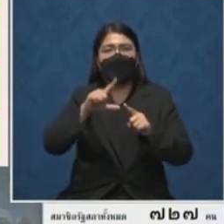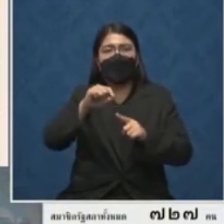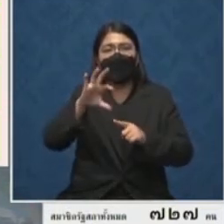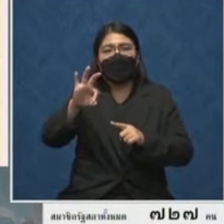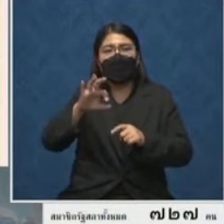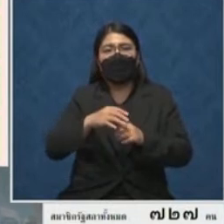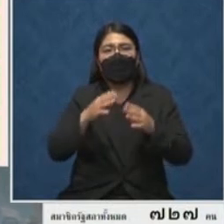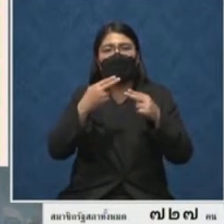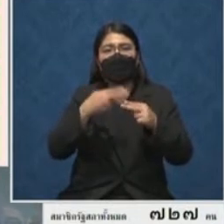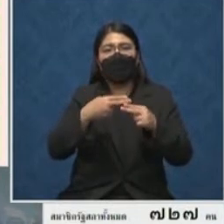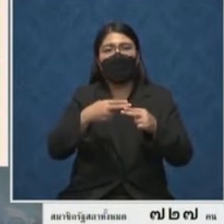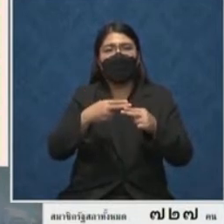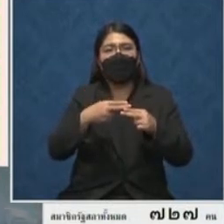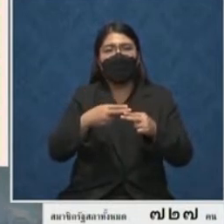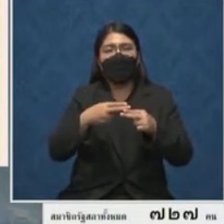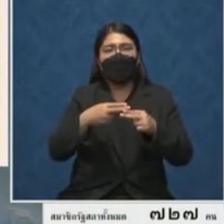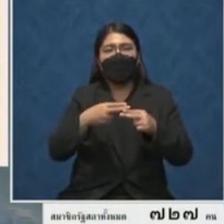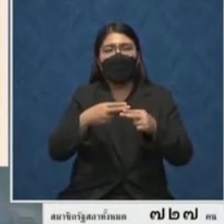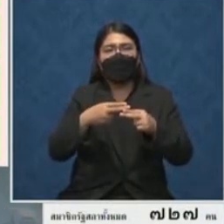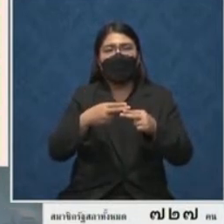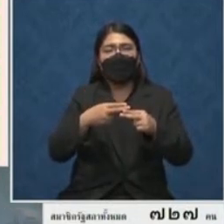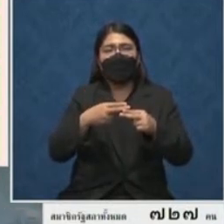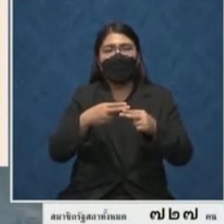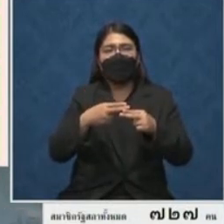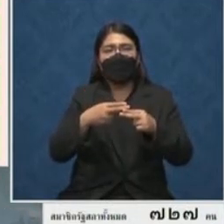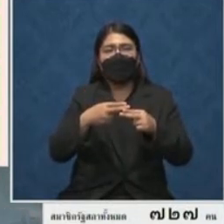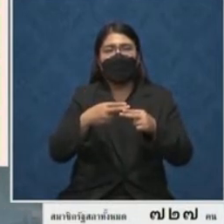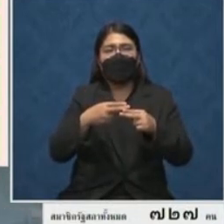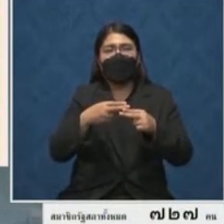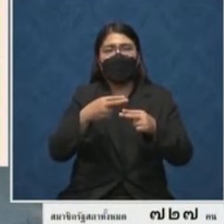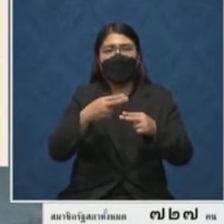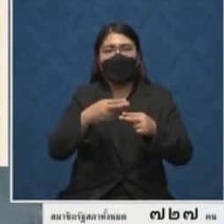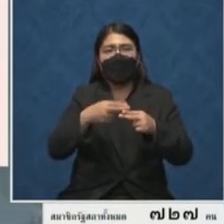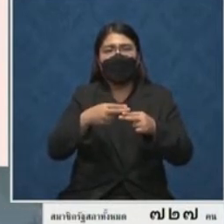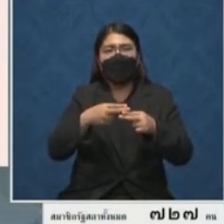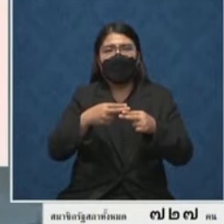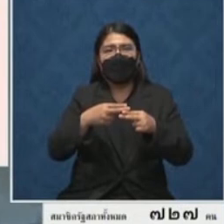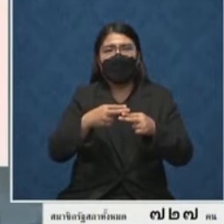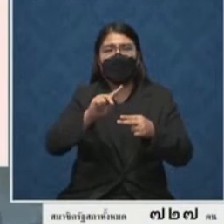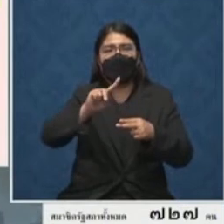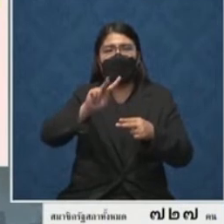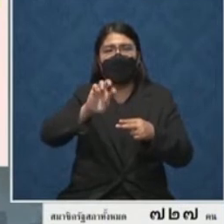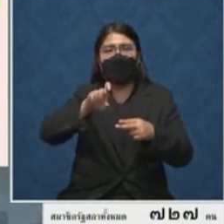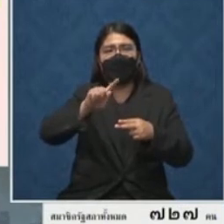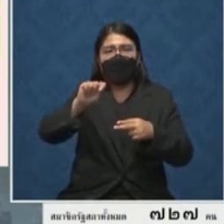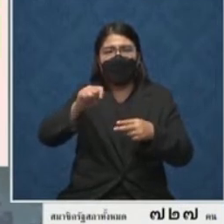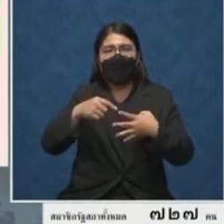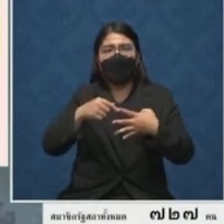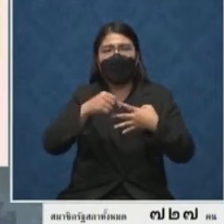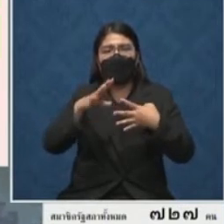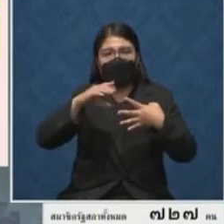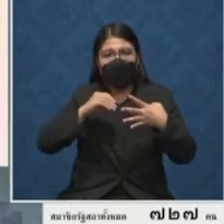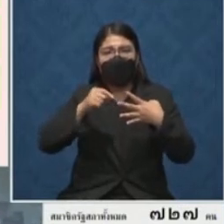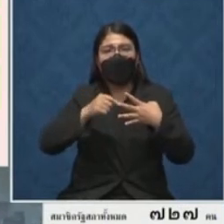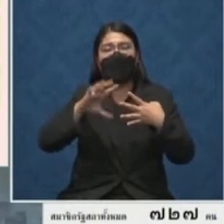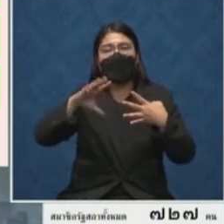นางสาวกิตธัญญาวาจาดี 1รับหลักการ2รับหลักการ3รับหลัก